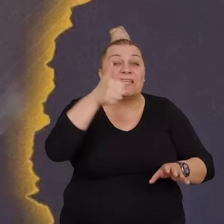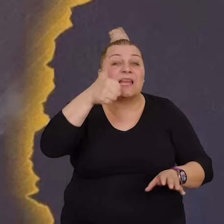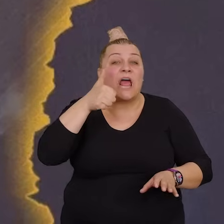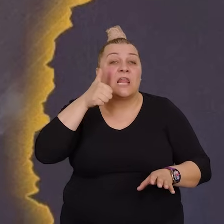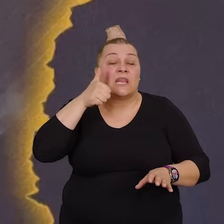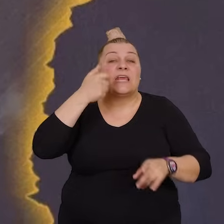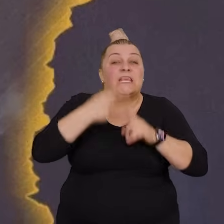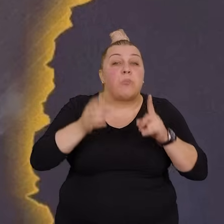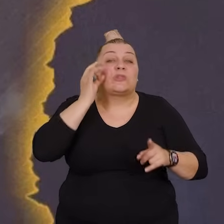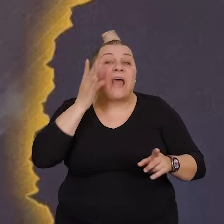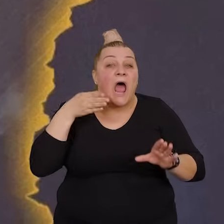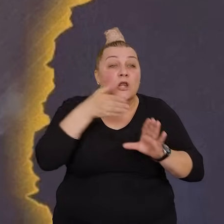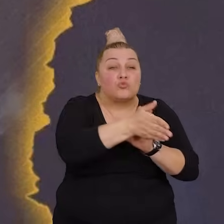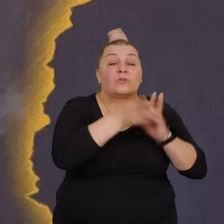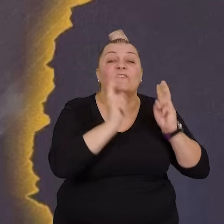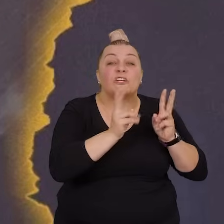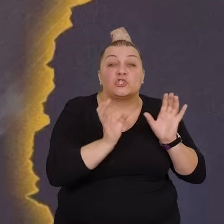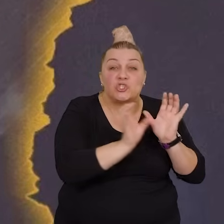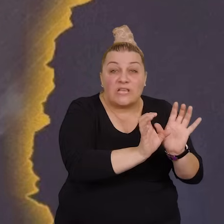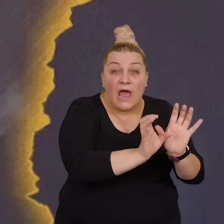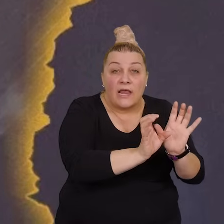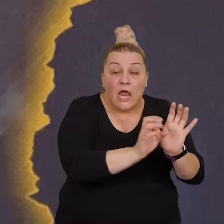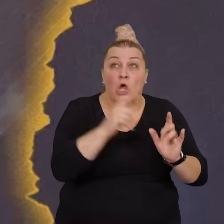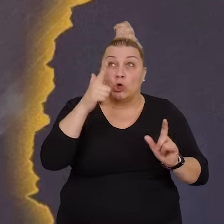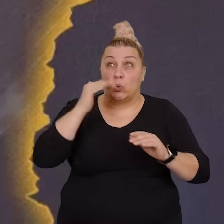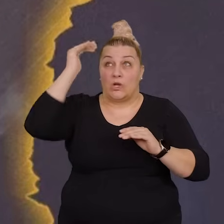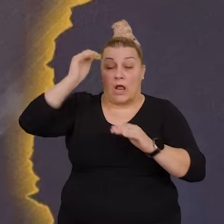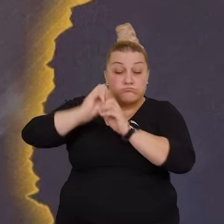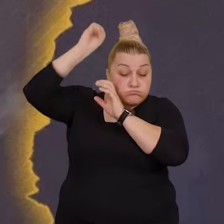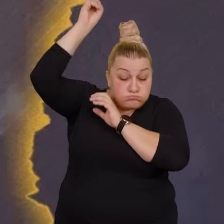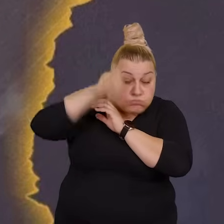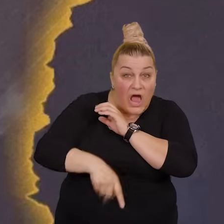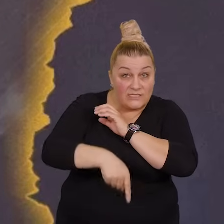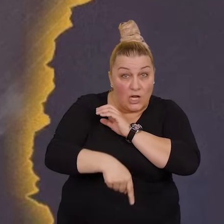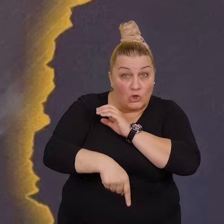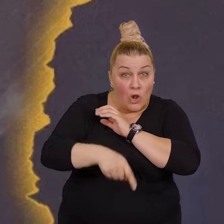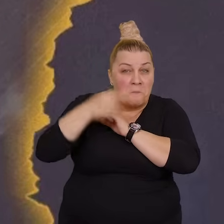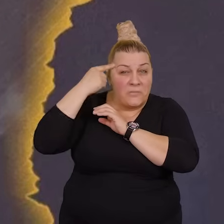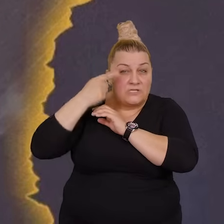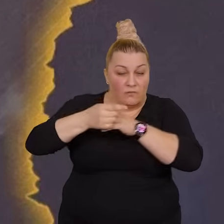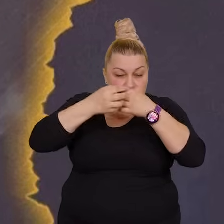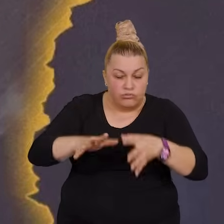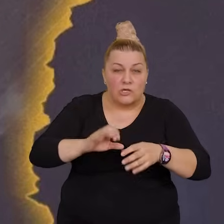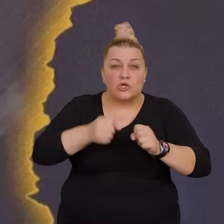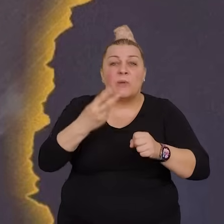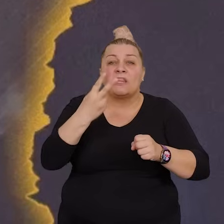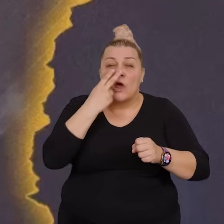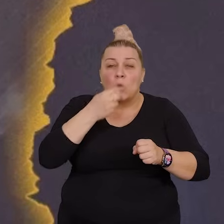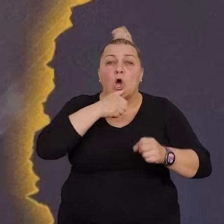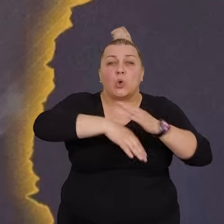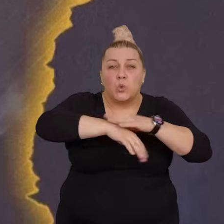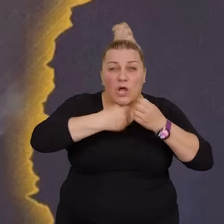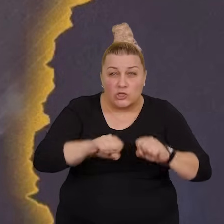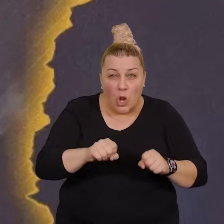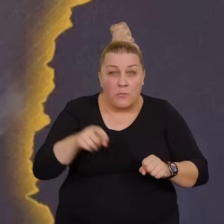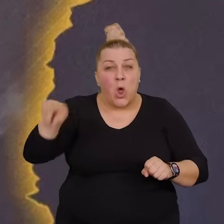u ledari i nakon toga su ga bacili iz drugog kata, slomio je oba dva koljena i ruku, mislili su da je mrtav, međutim nije bio mrtav, počeo se